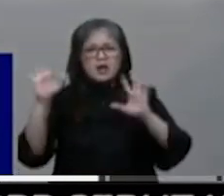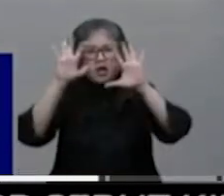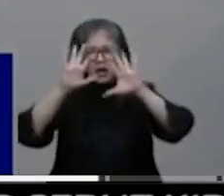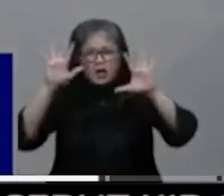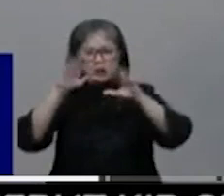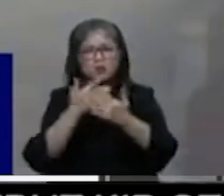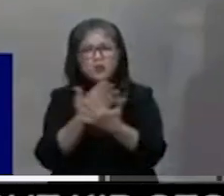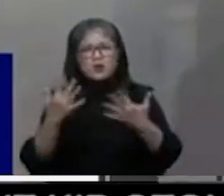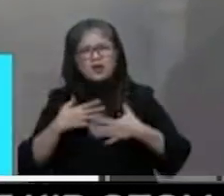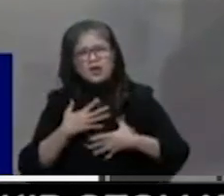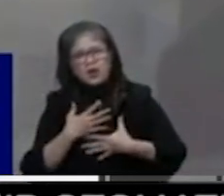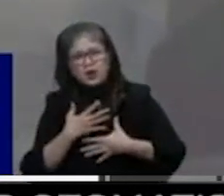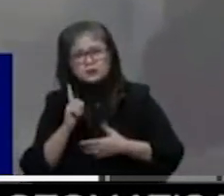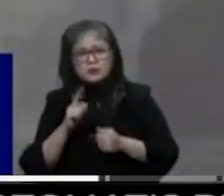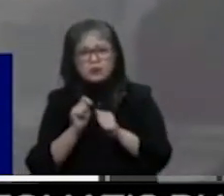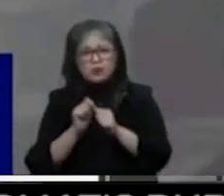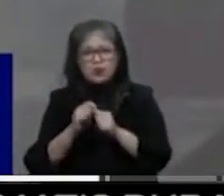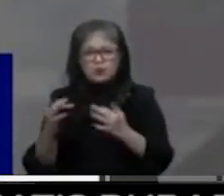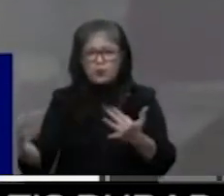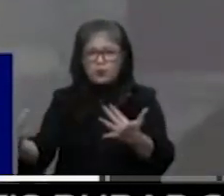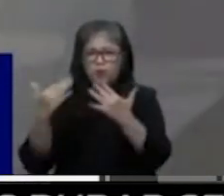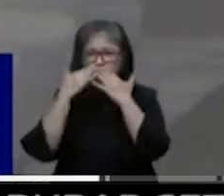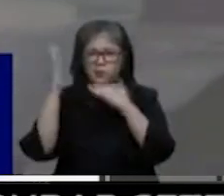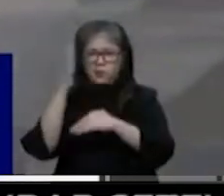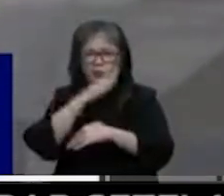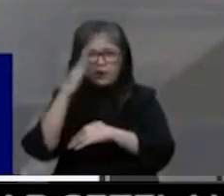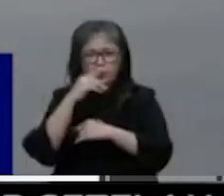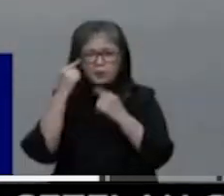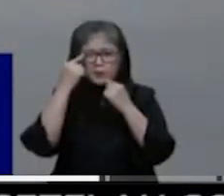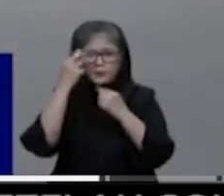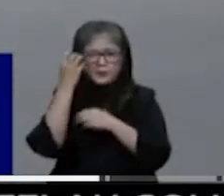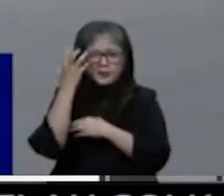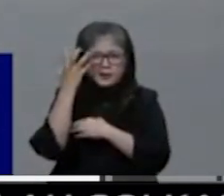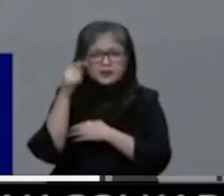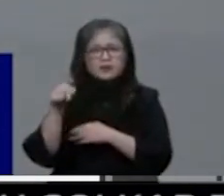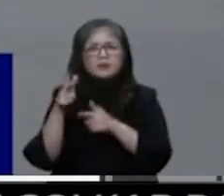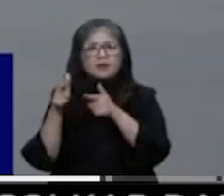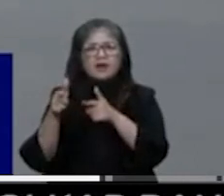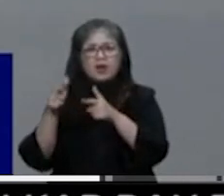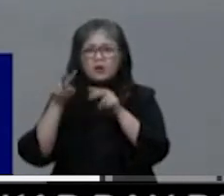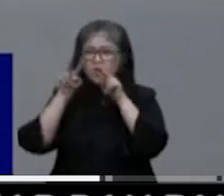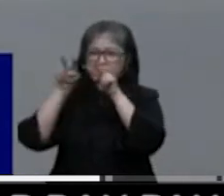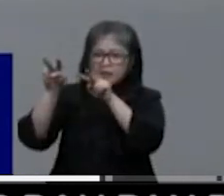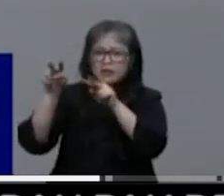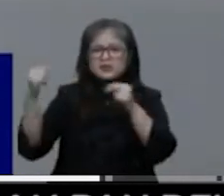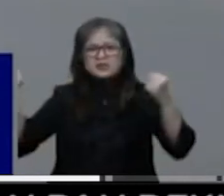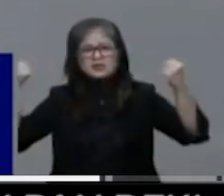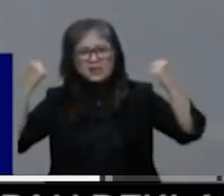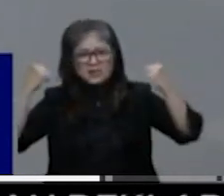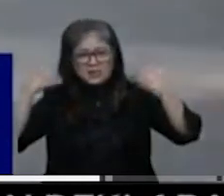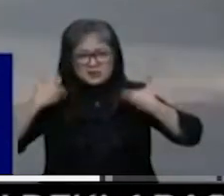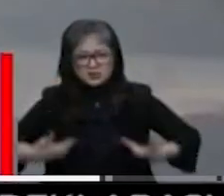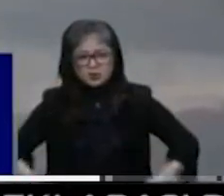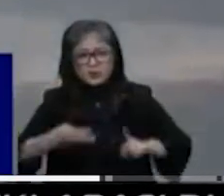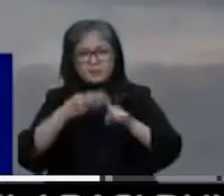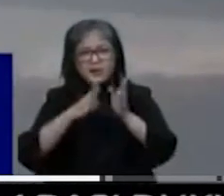warga karena menimbulkan bau menyengat dan mata perih, serta mengganggu jarak pandang dan kesehatan. Dari kondisi ini,